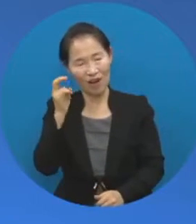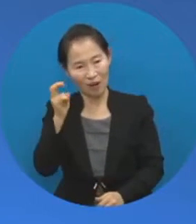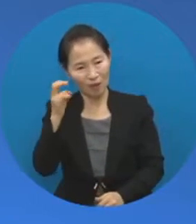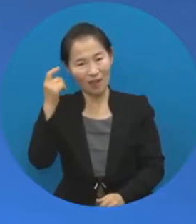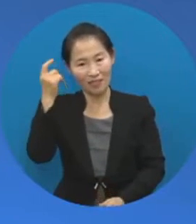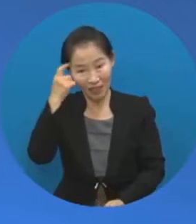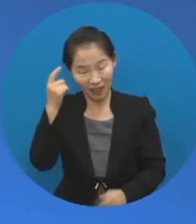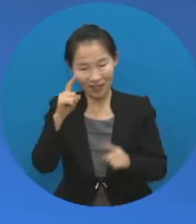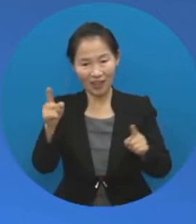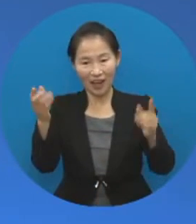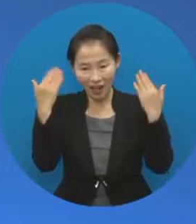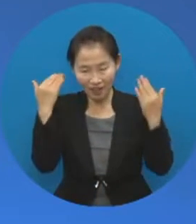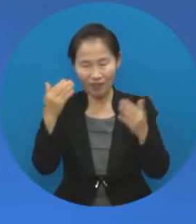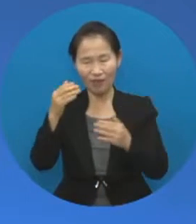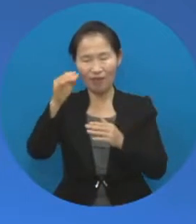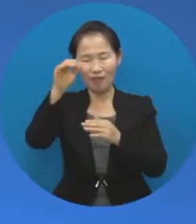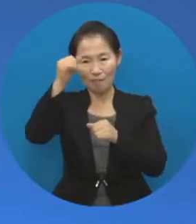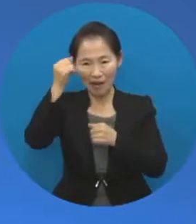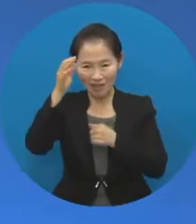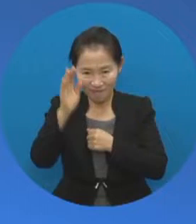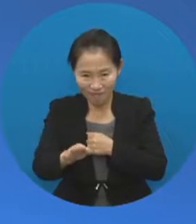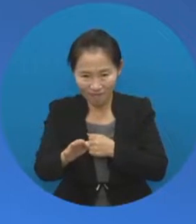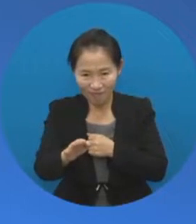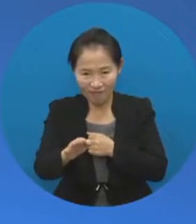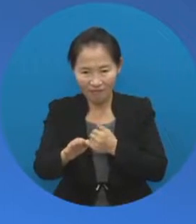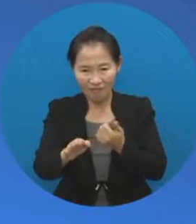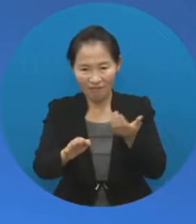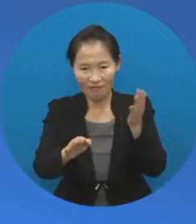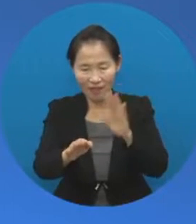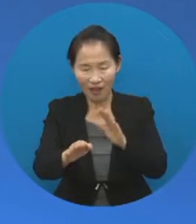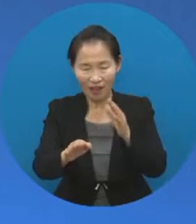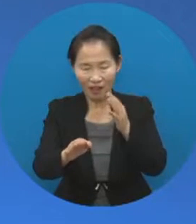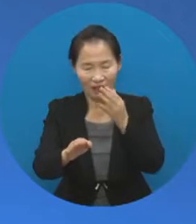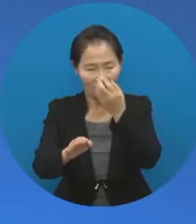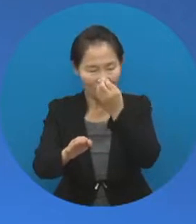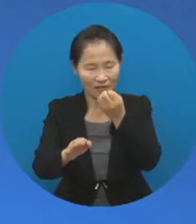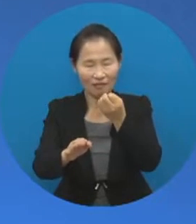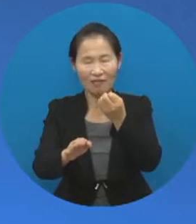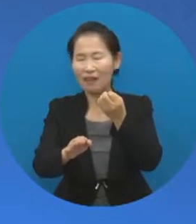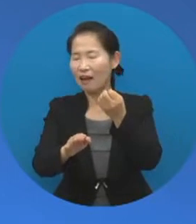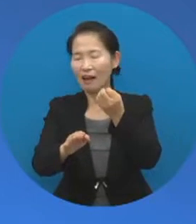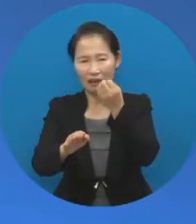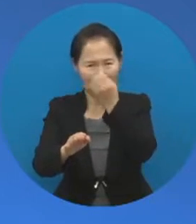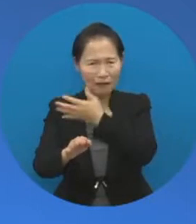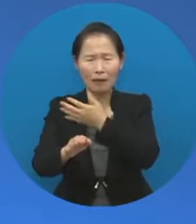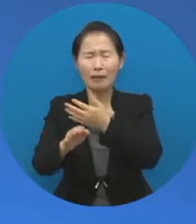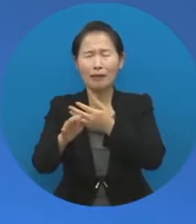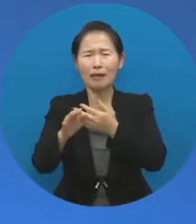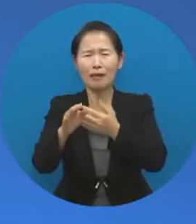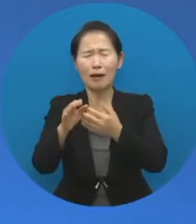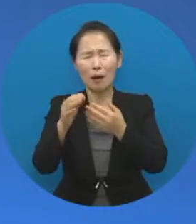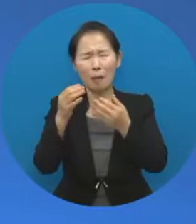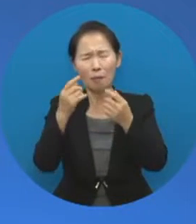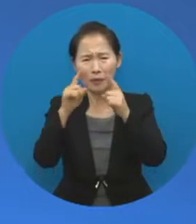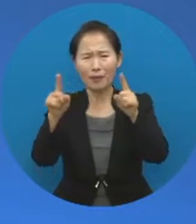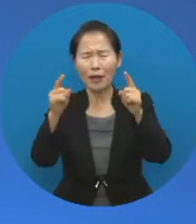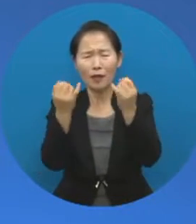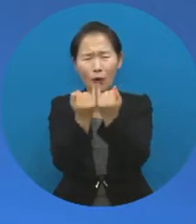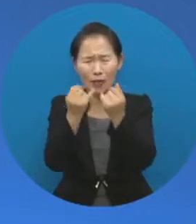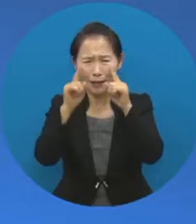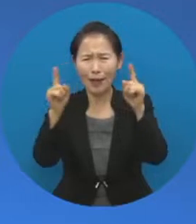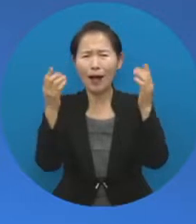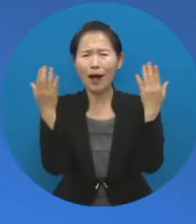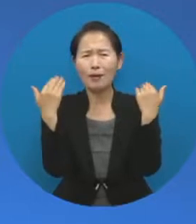대학에 첫 발을 내디뎠는데 그 여대에서의 친구들의 모습 자체가 저를 놀리는 것 같았고